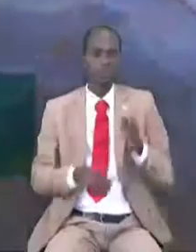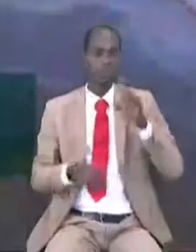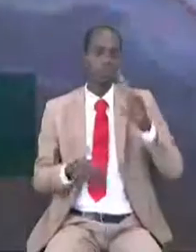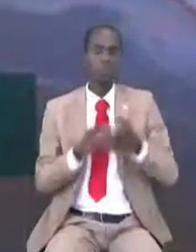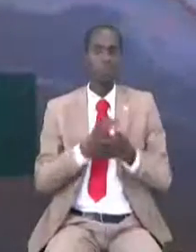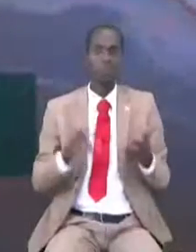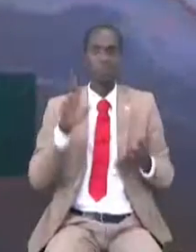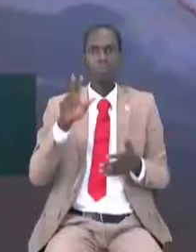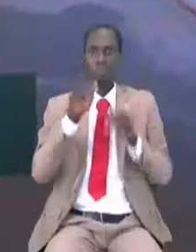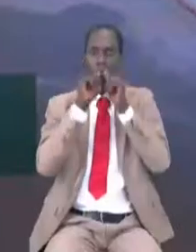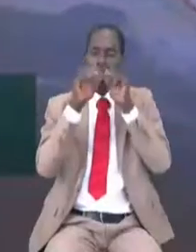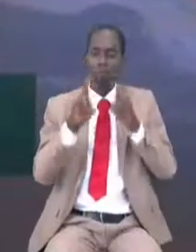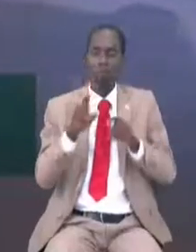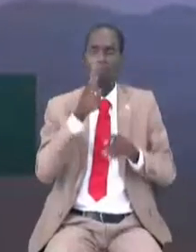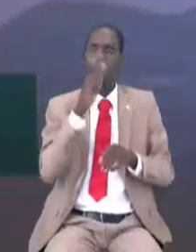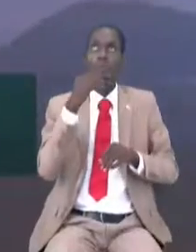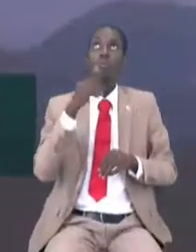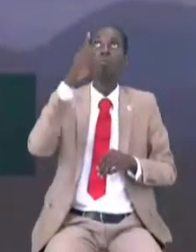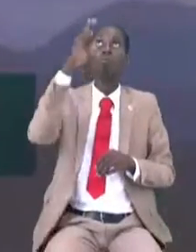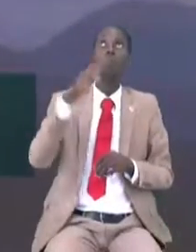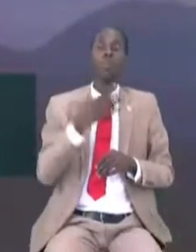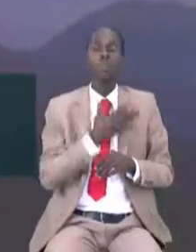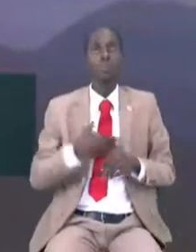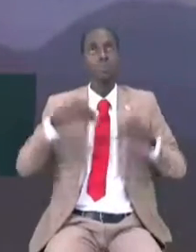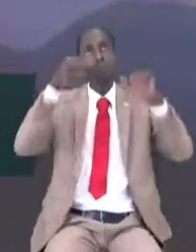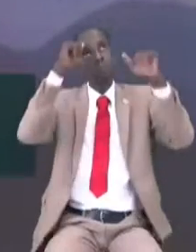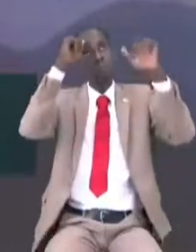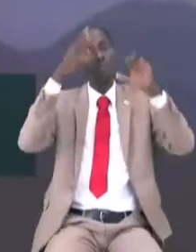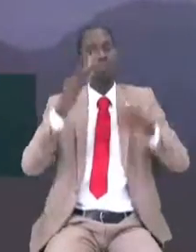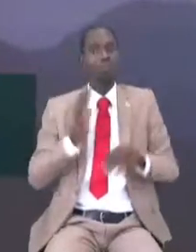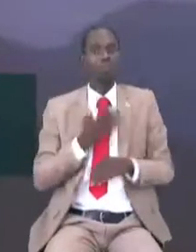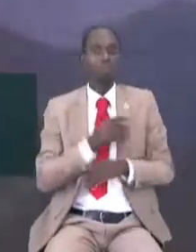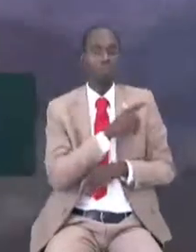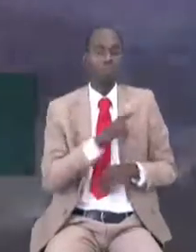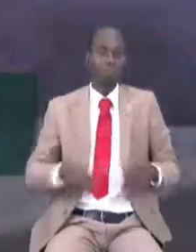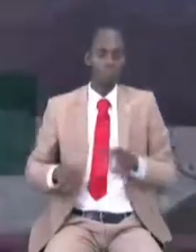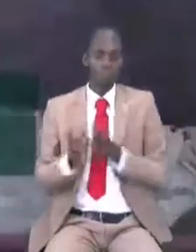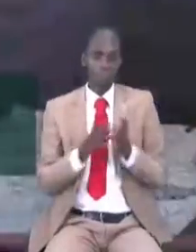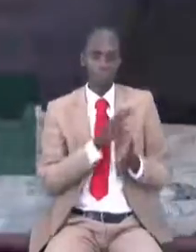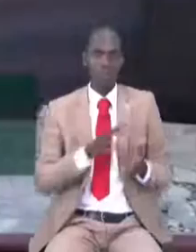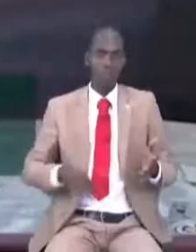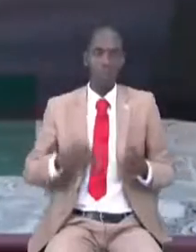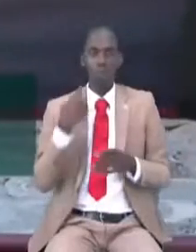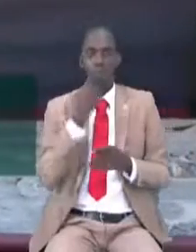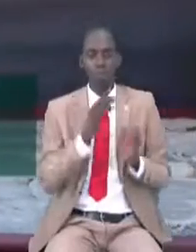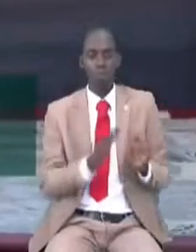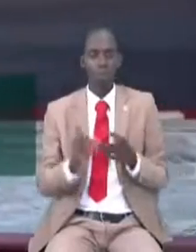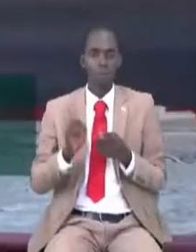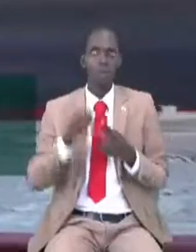1 Pierre 1:3. Béni soit Dieu, le Père de notre Seigneur Jésus-Christ, qui selon sa grande miséricorde,